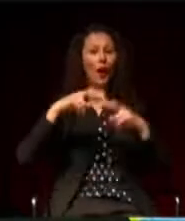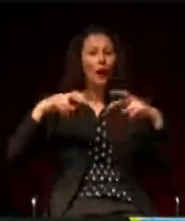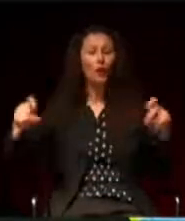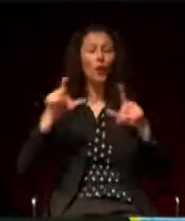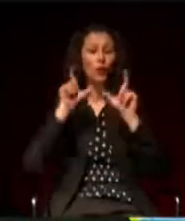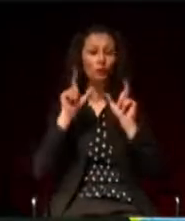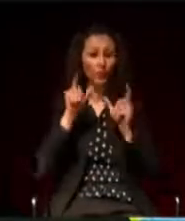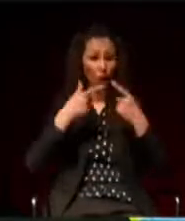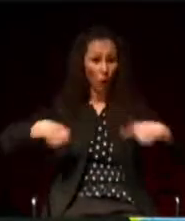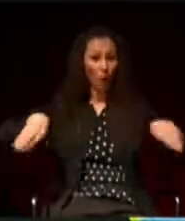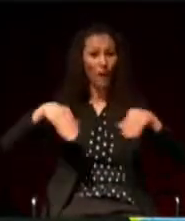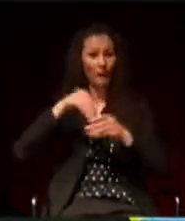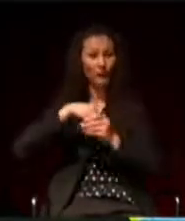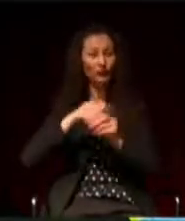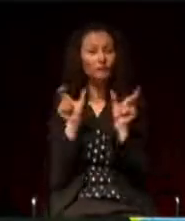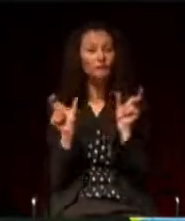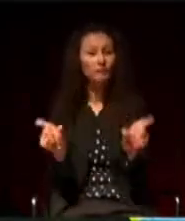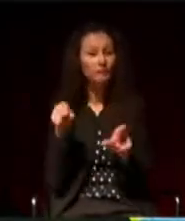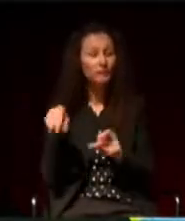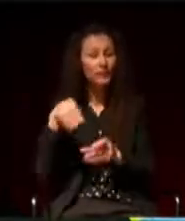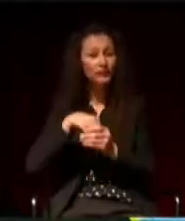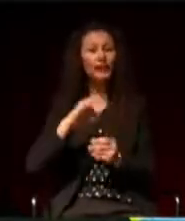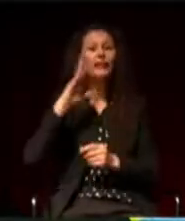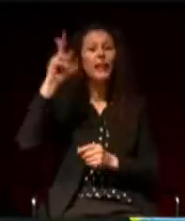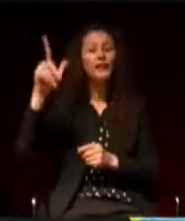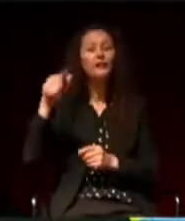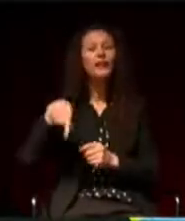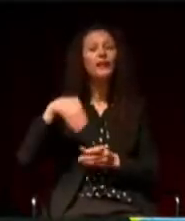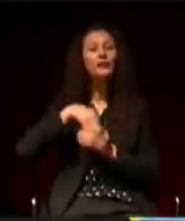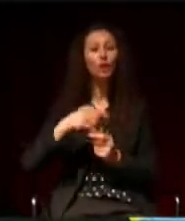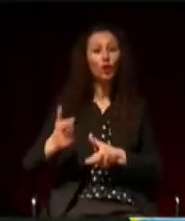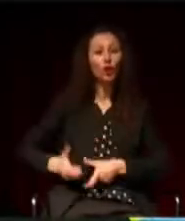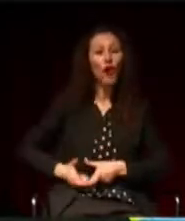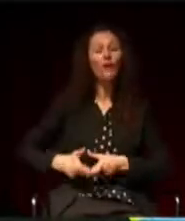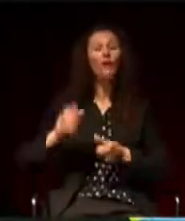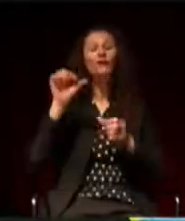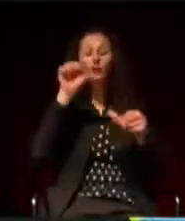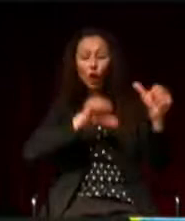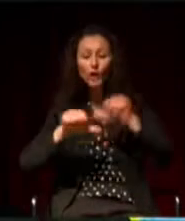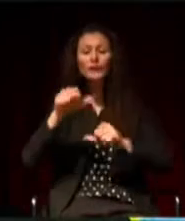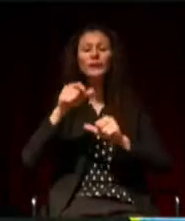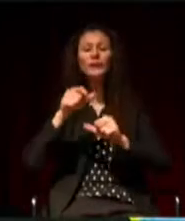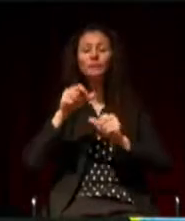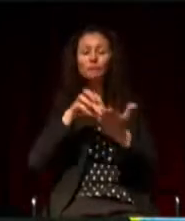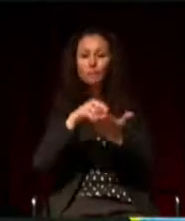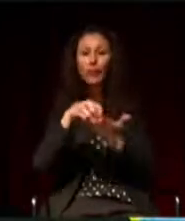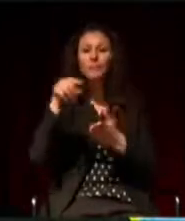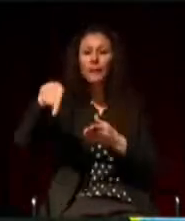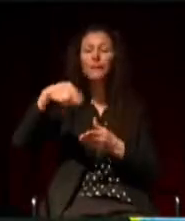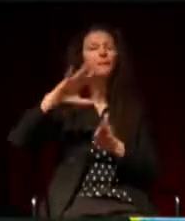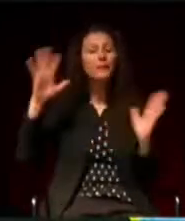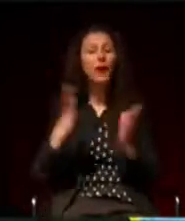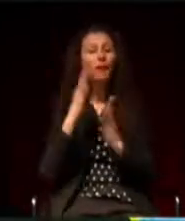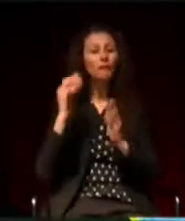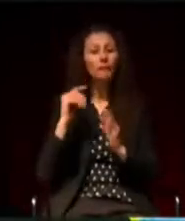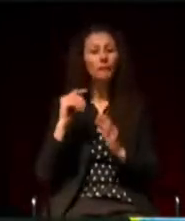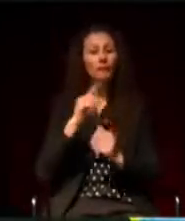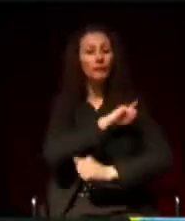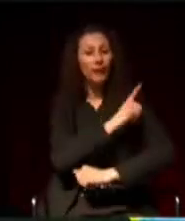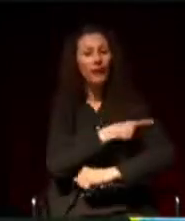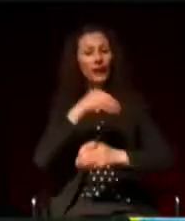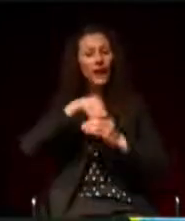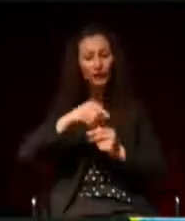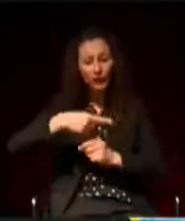gerekli önlemleri, temel tipi yapıdan gelecek yükleri güvenle taşıyabilecek jeolojik birimi ve temel derinliği, özel drenaj ve